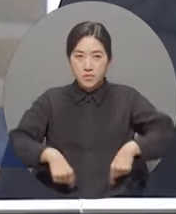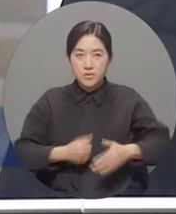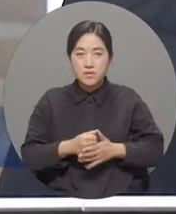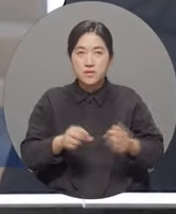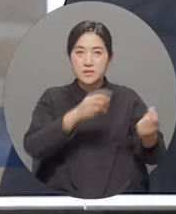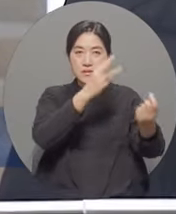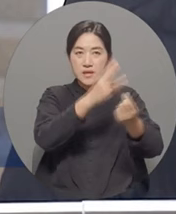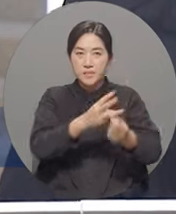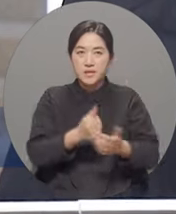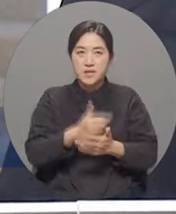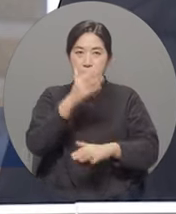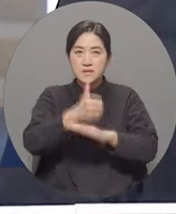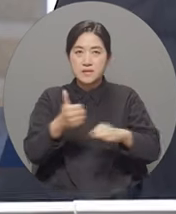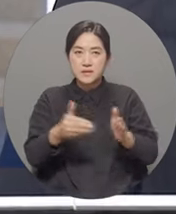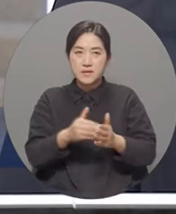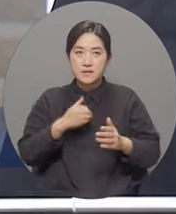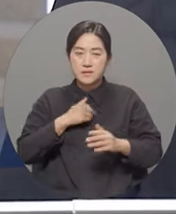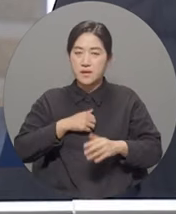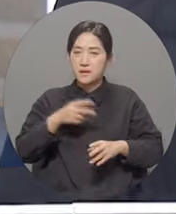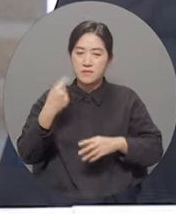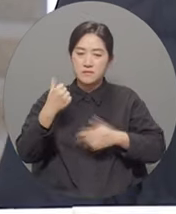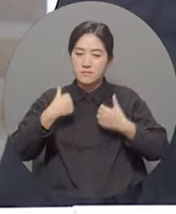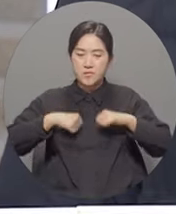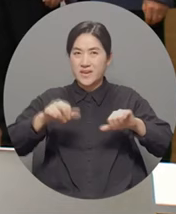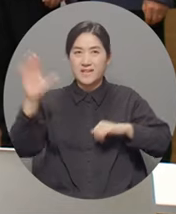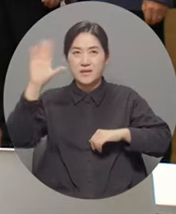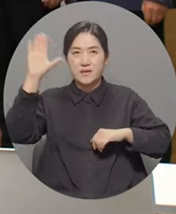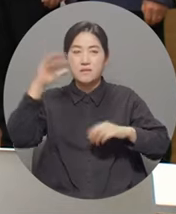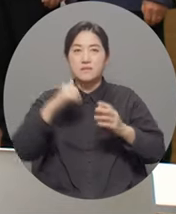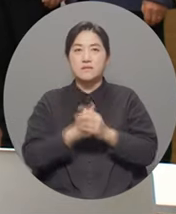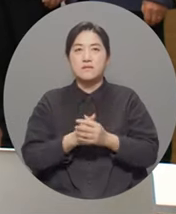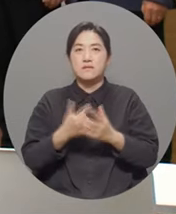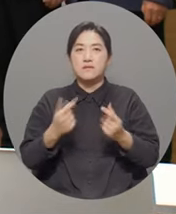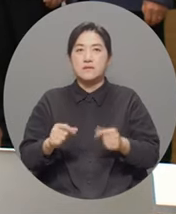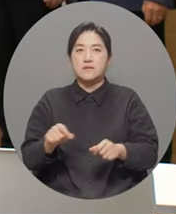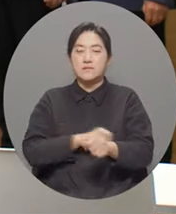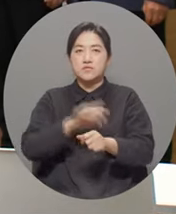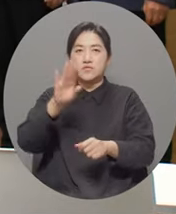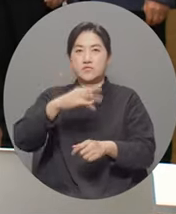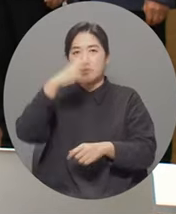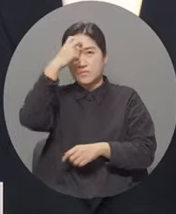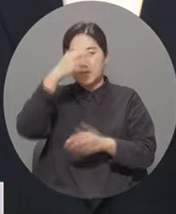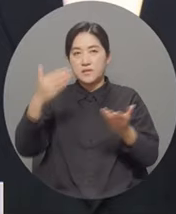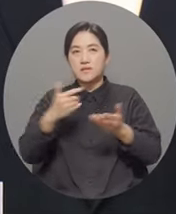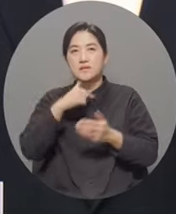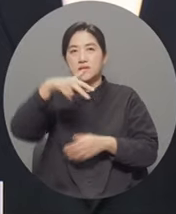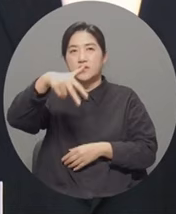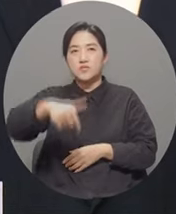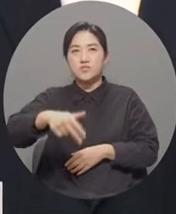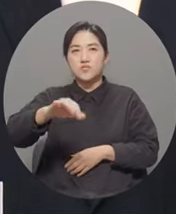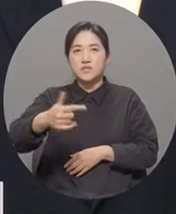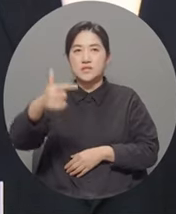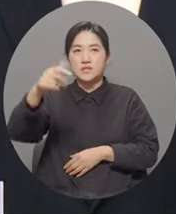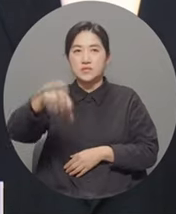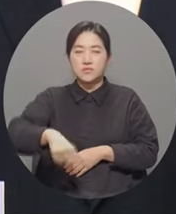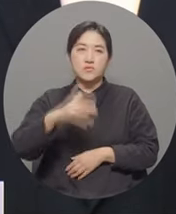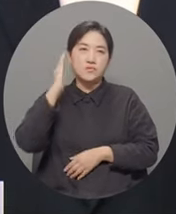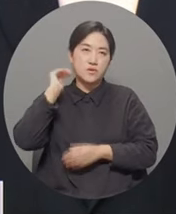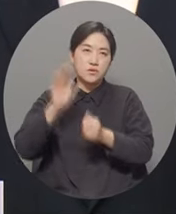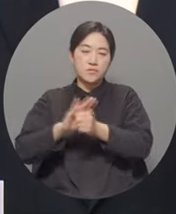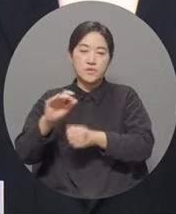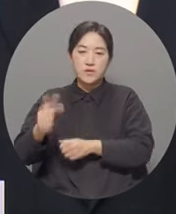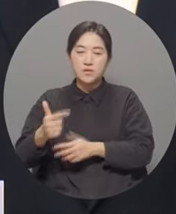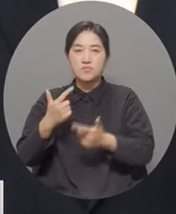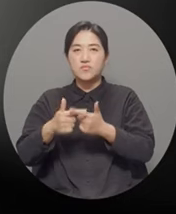3당이 끝까지 완주할 생각을 갖고 있습니다 역시 특수부 검사 출신인 주진우 전 대통령실 비서관은 부산